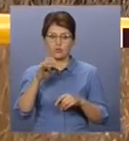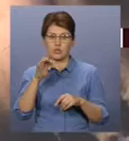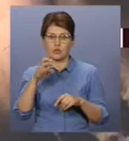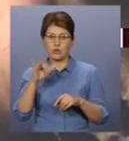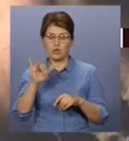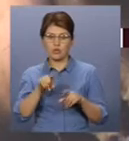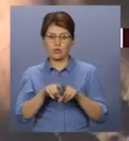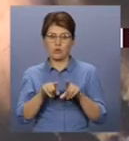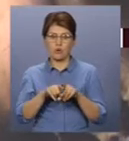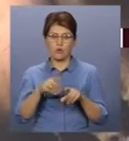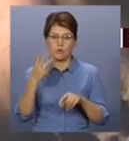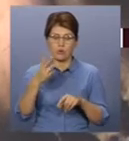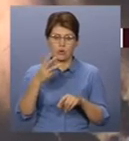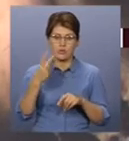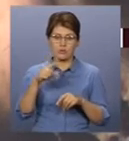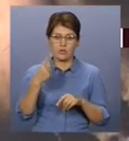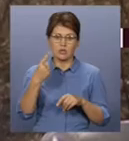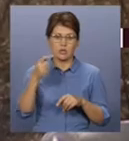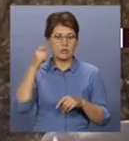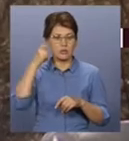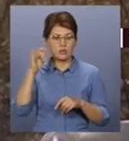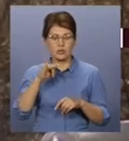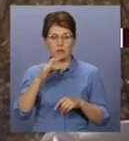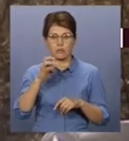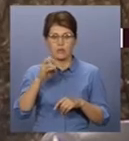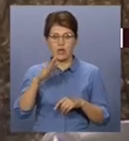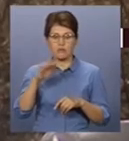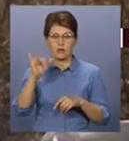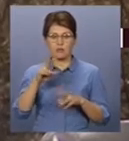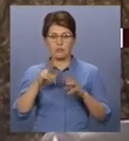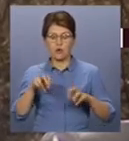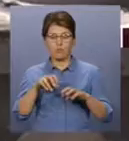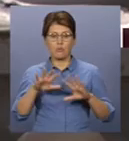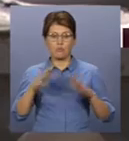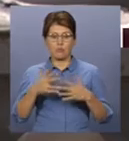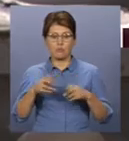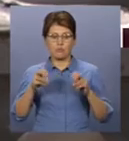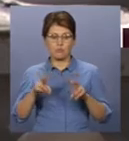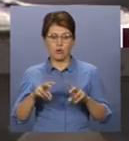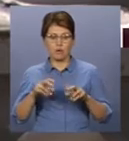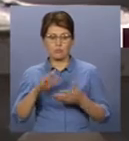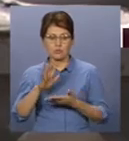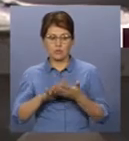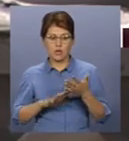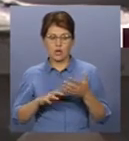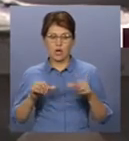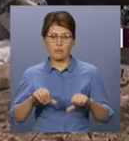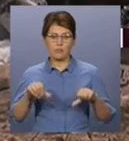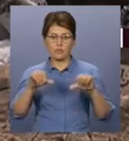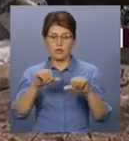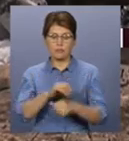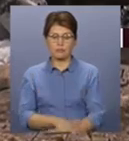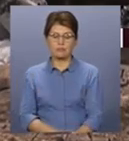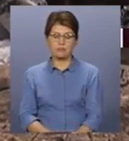Курченко и курсант третьего курса, 21-летний Айдар Абишев. К расследованию происшествия приступила специально созданная комиссия.